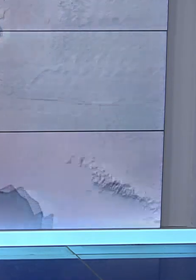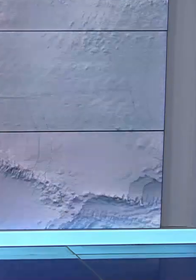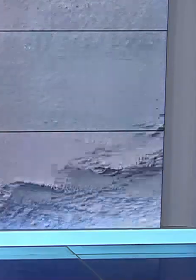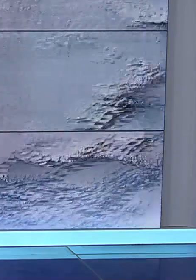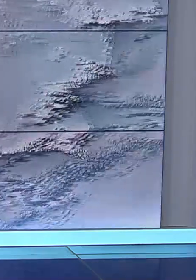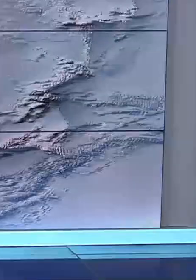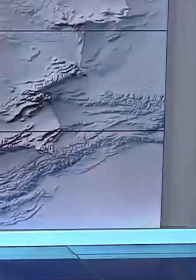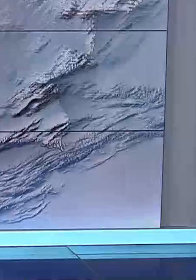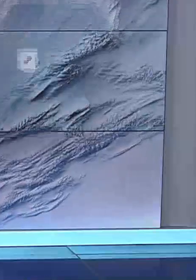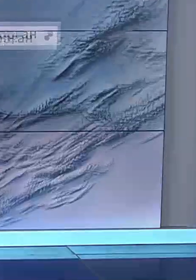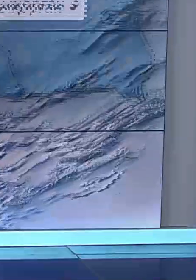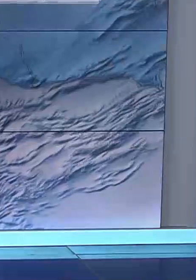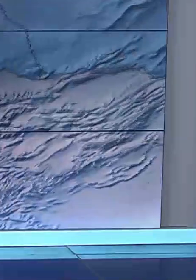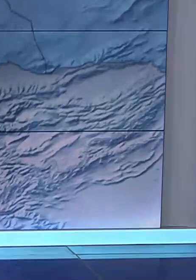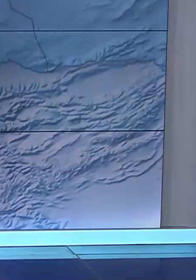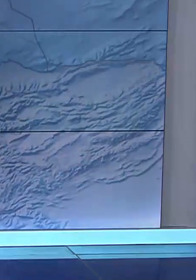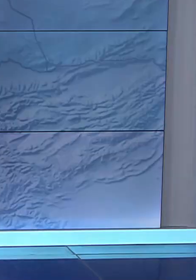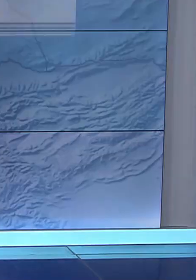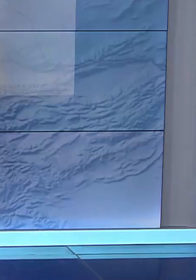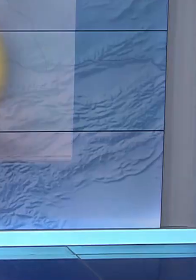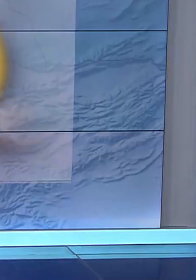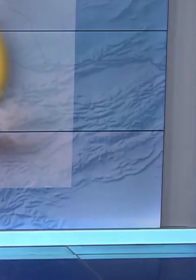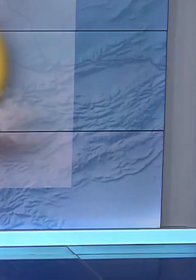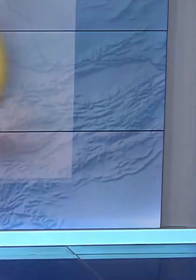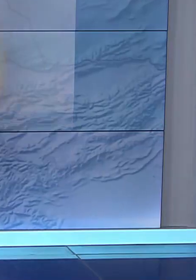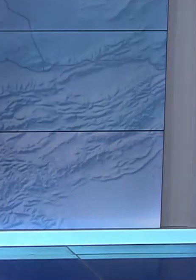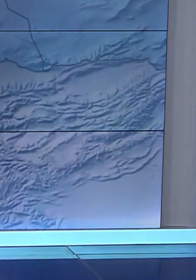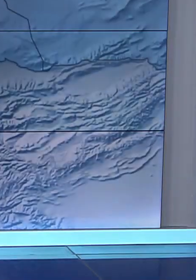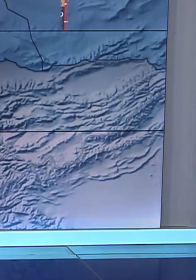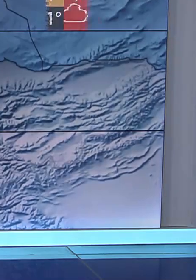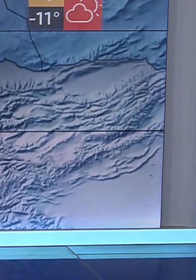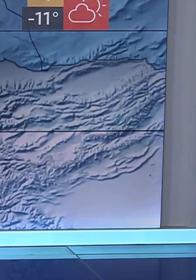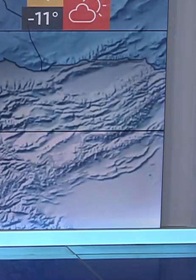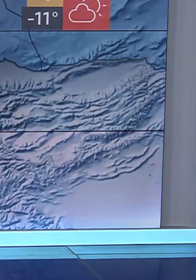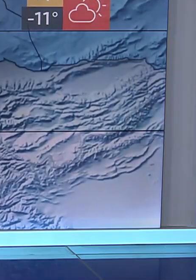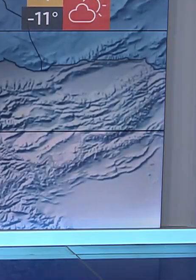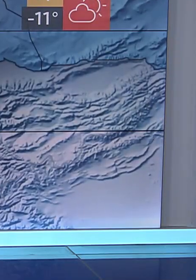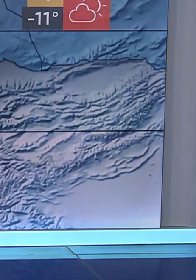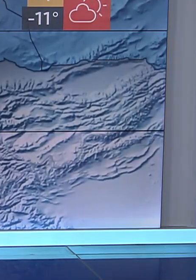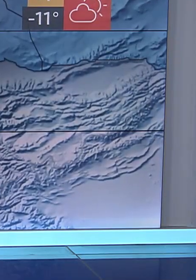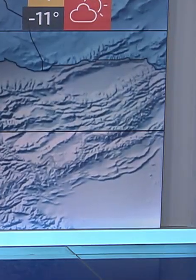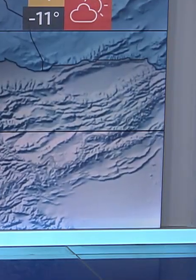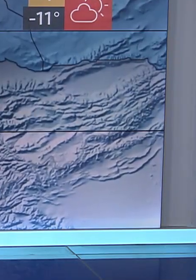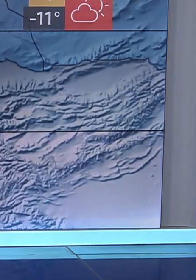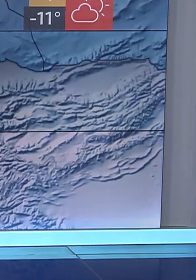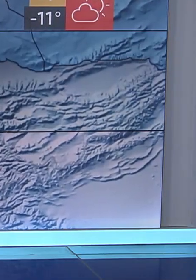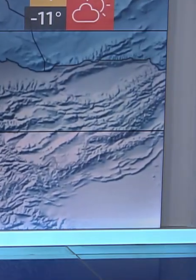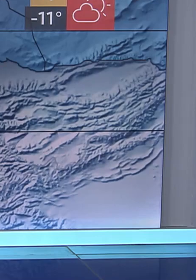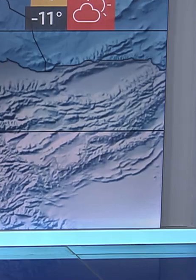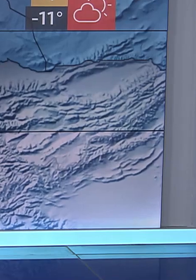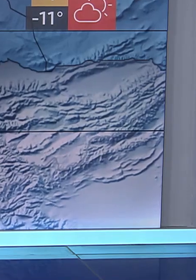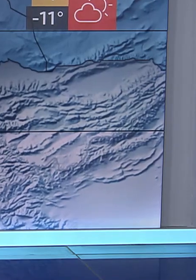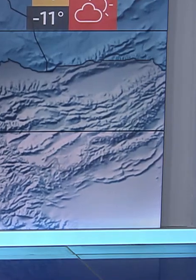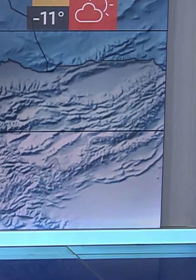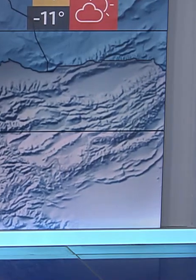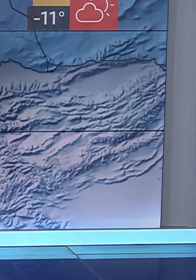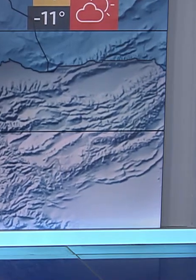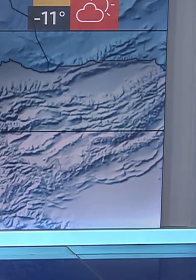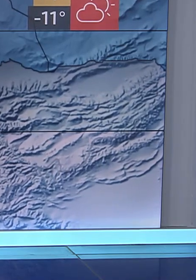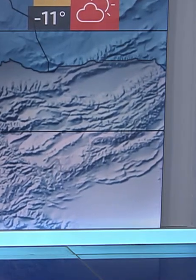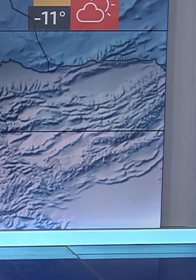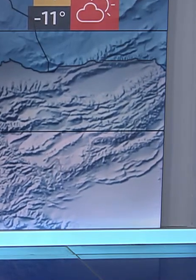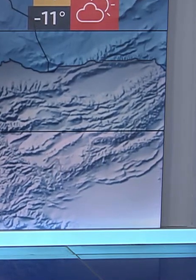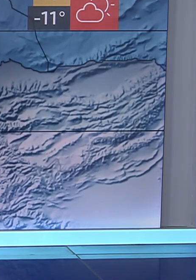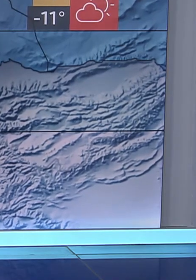суық. Күнгеге келетін болсақ, Талдықорғанда жауын шашынсыз көшпелі бұлт шығады. Сынап бағанасы күндіз +1, түнде